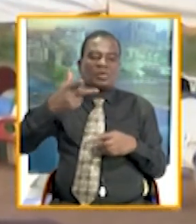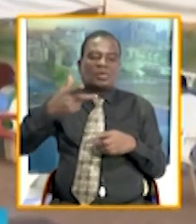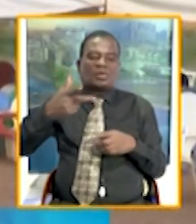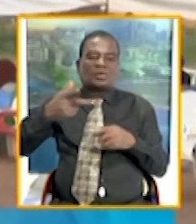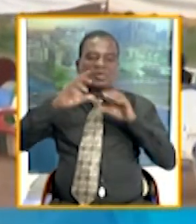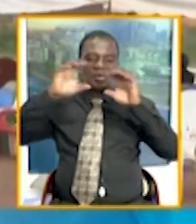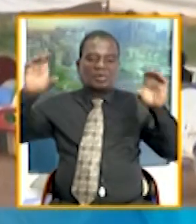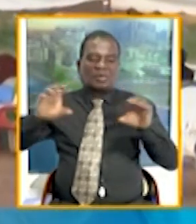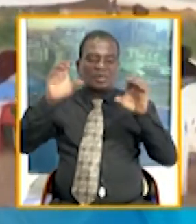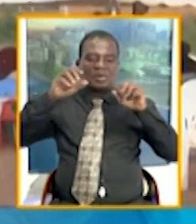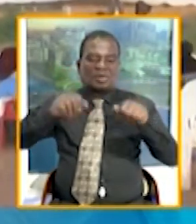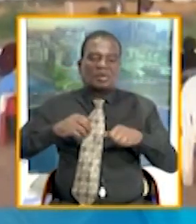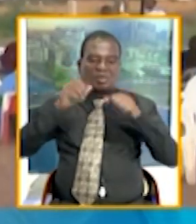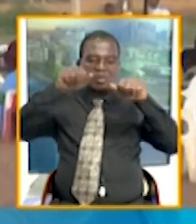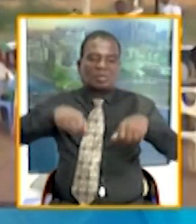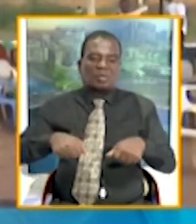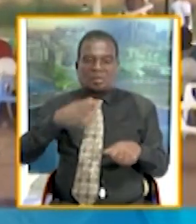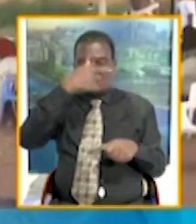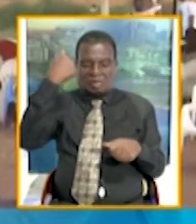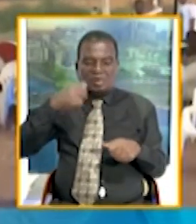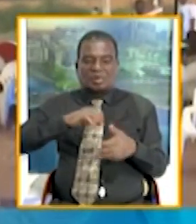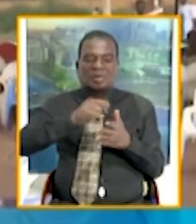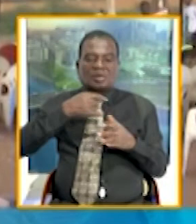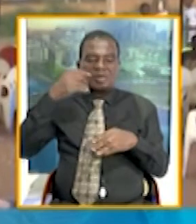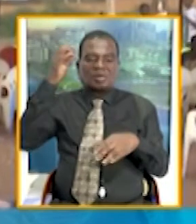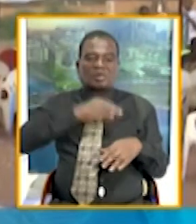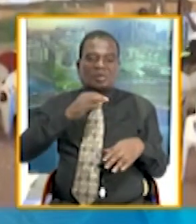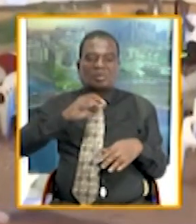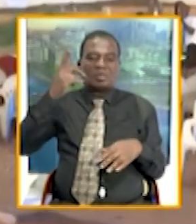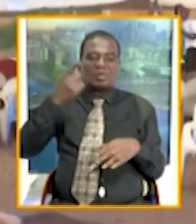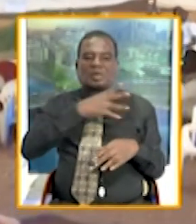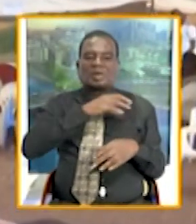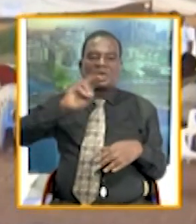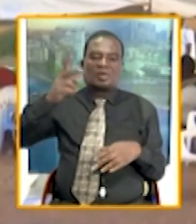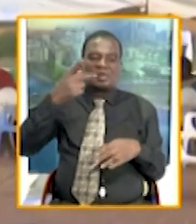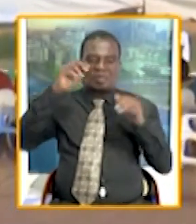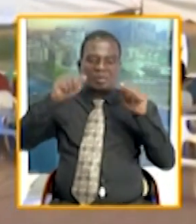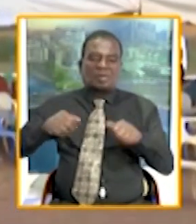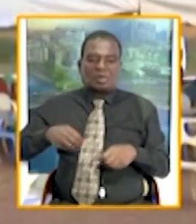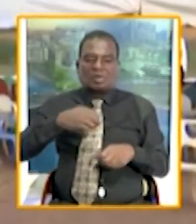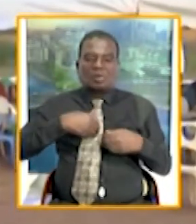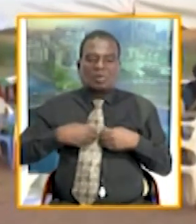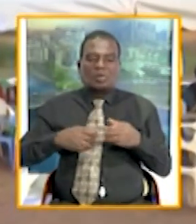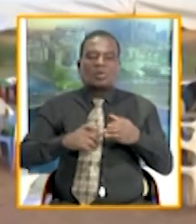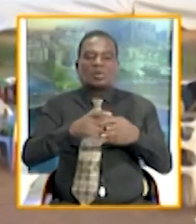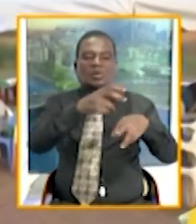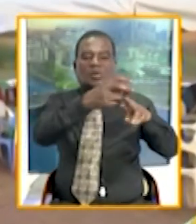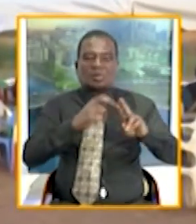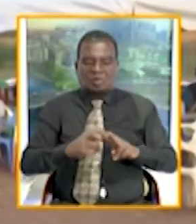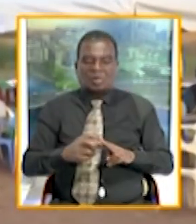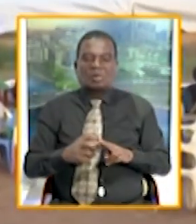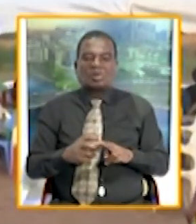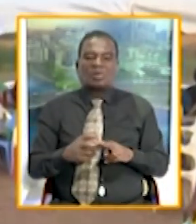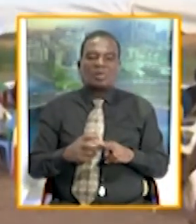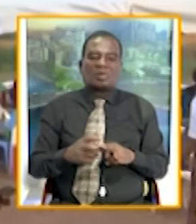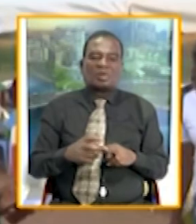troisième édition rendue possible parce que ceux qui en ont profité aux premières et deuxième éditions ont remboursé, sinon remboursent